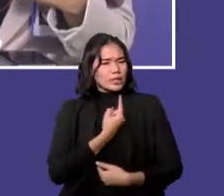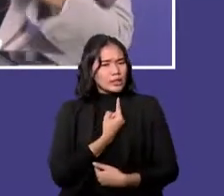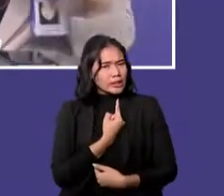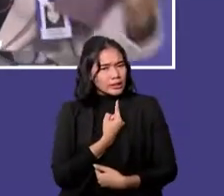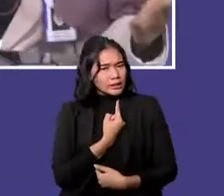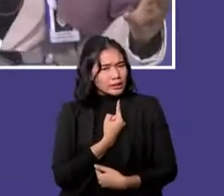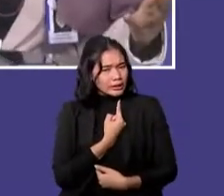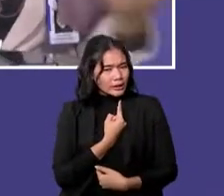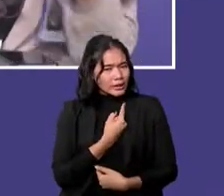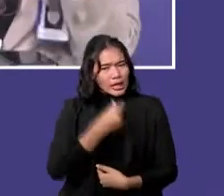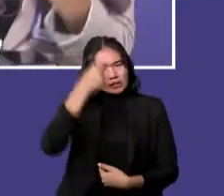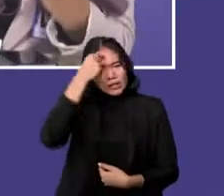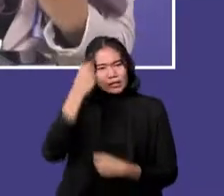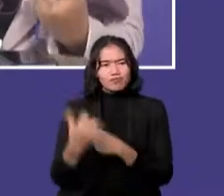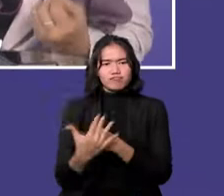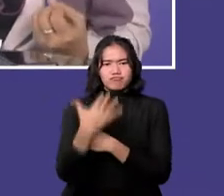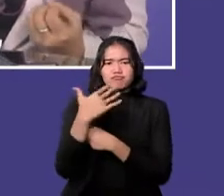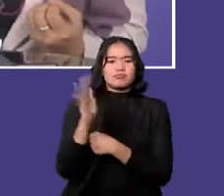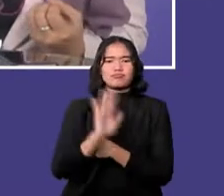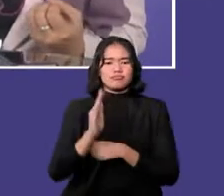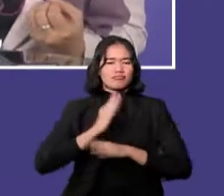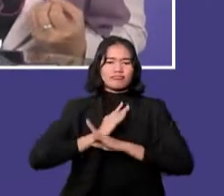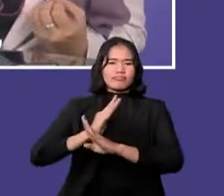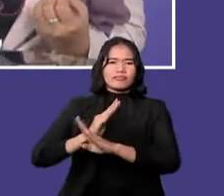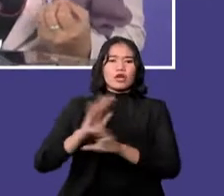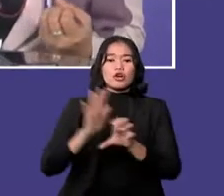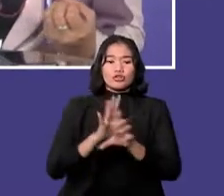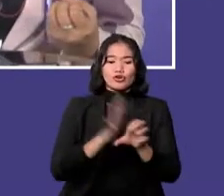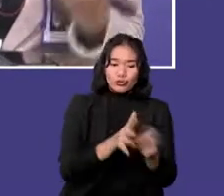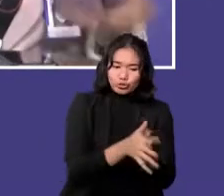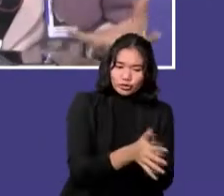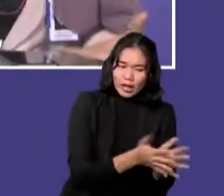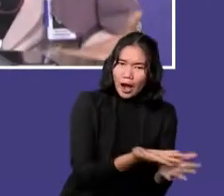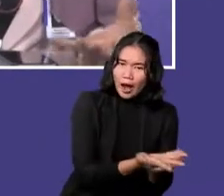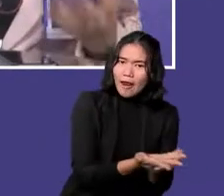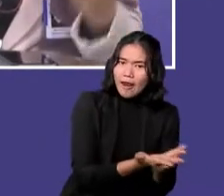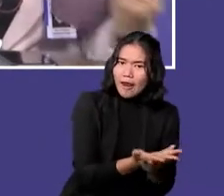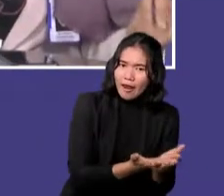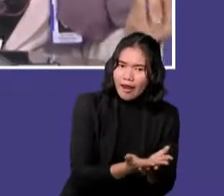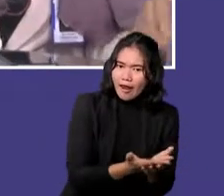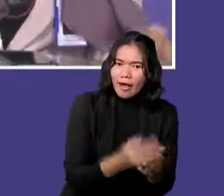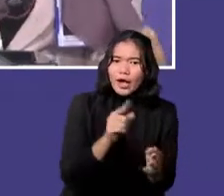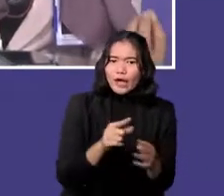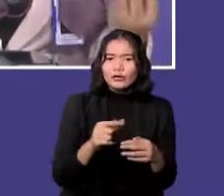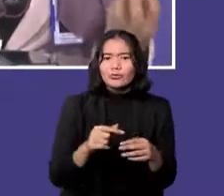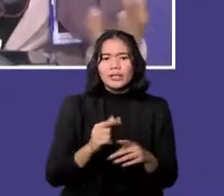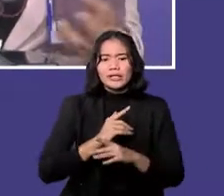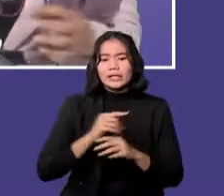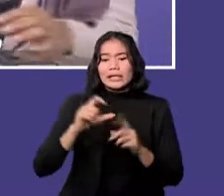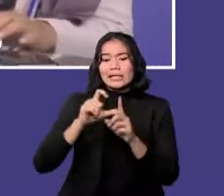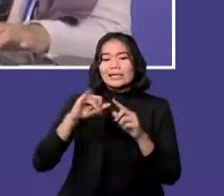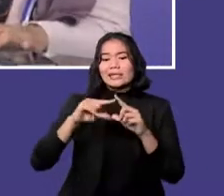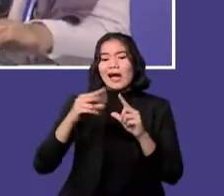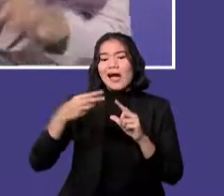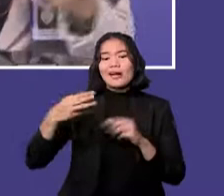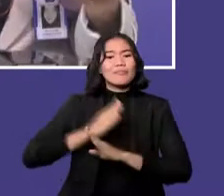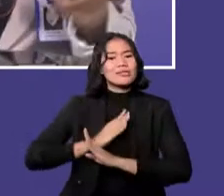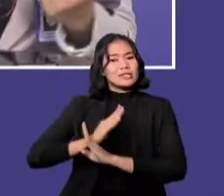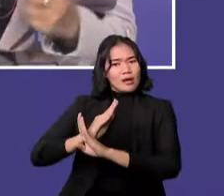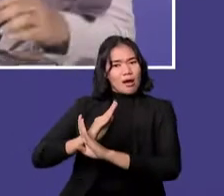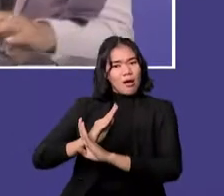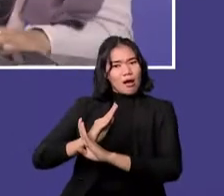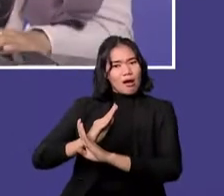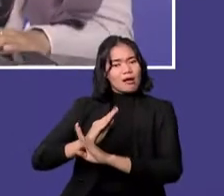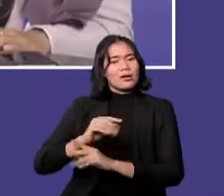berbagai penyakit lainnya. Sebenarnya kayak seperti perilaku cuci tangan pakai sabun itu juga bisa mencegah diare untuk anak dan lain sebagainya begitu. Ibu sendiri